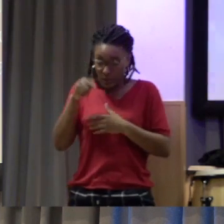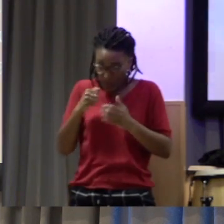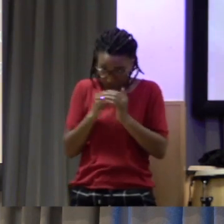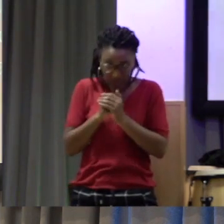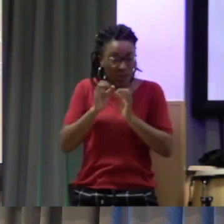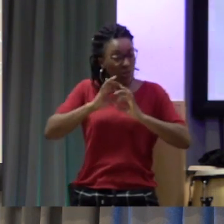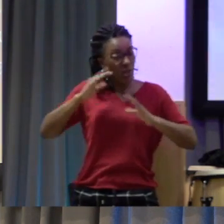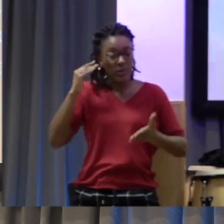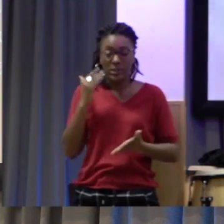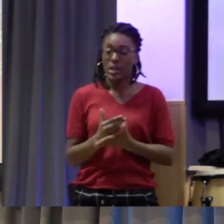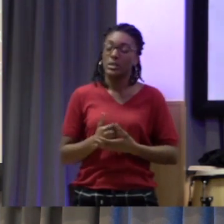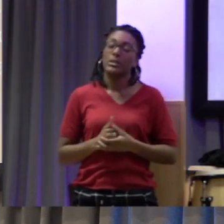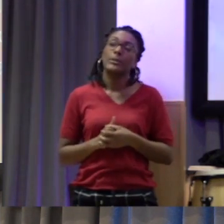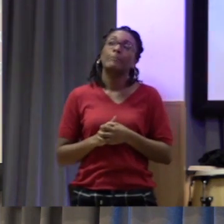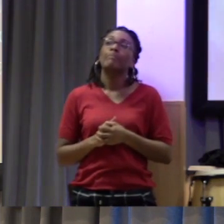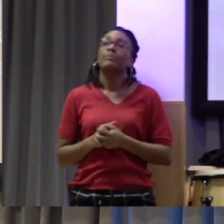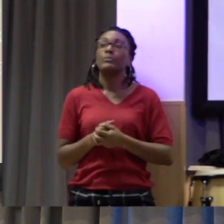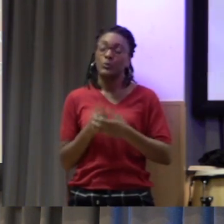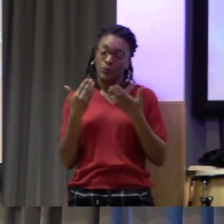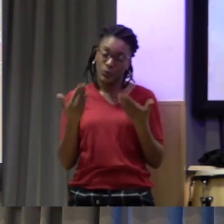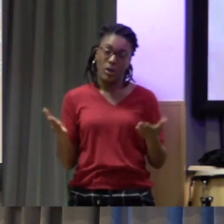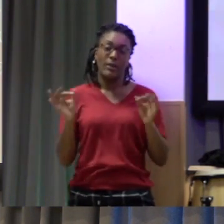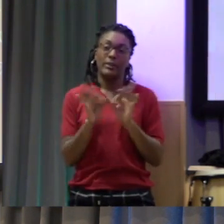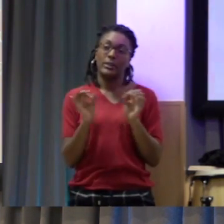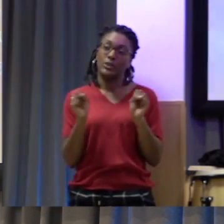Et c'est ce que je vais vous laisser ce matin, chers frères et sœurs.